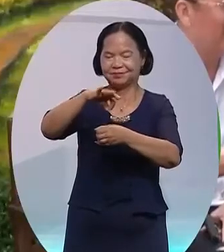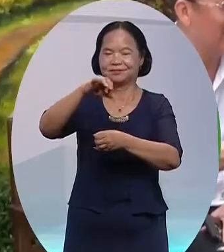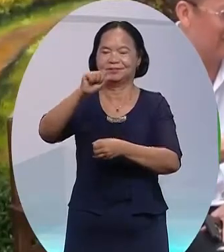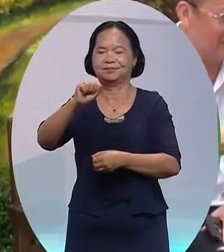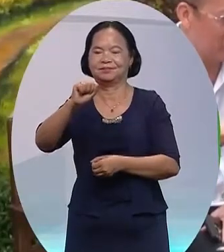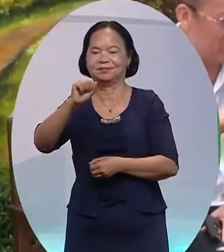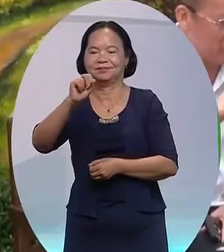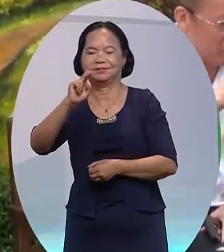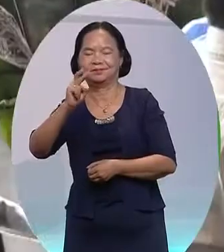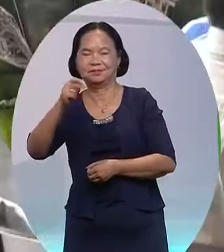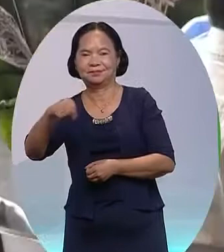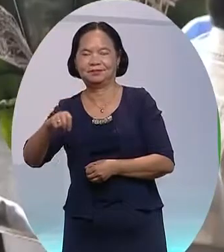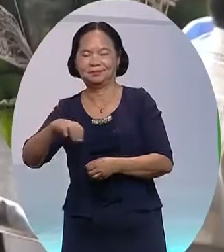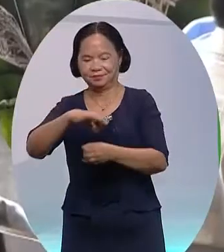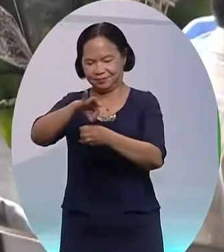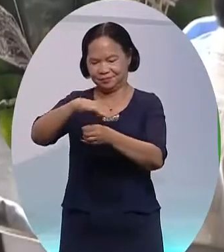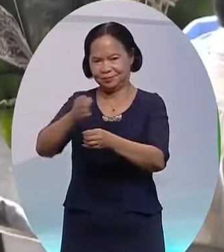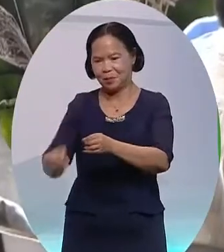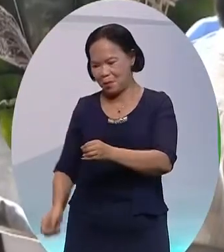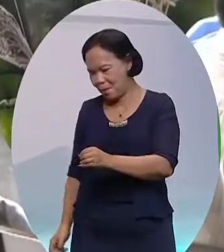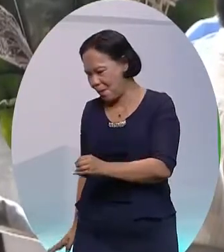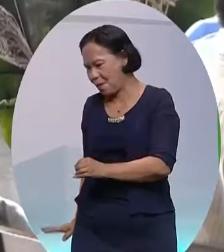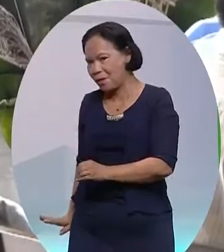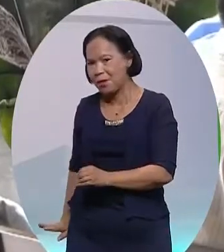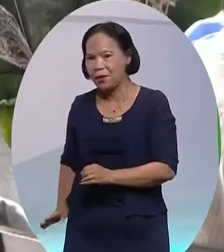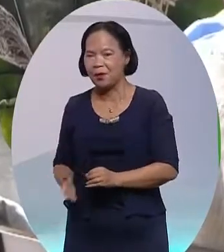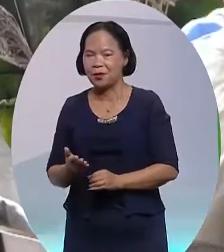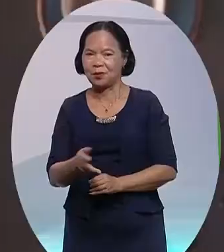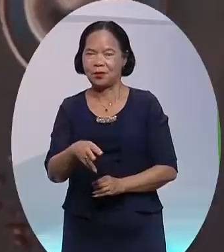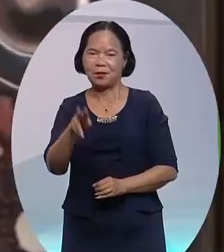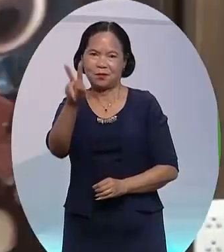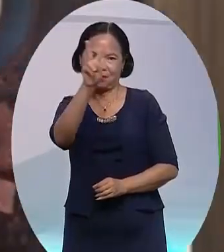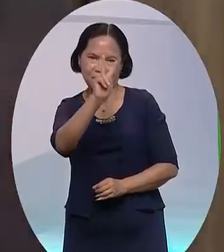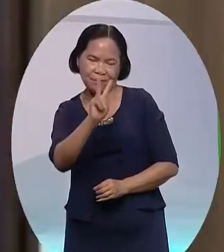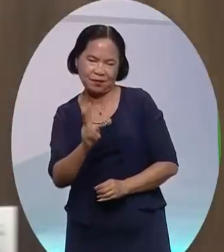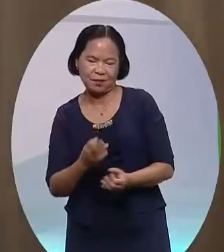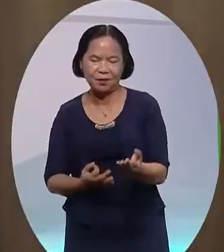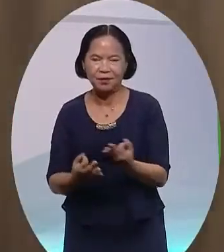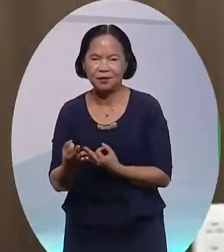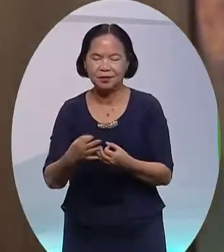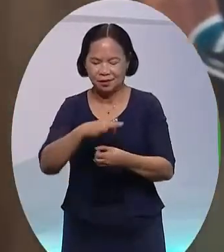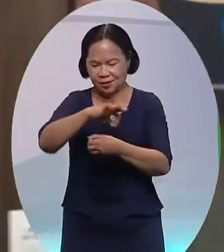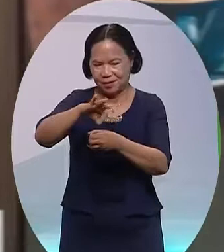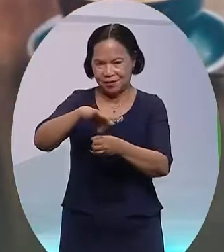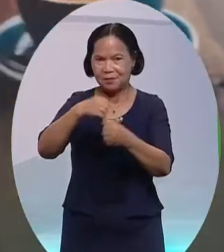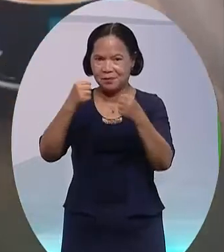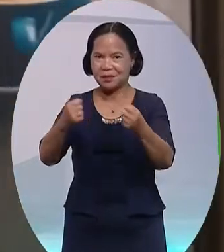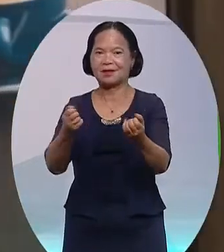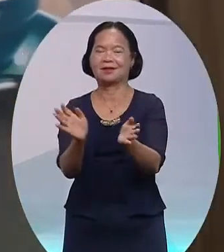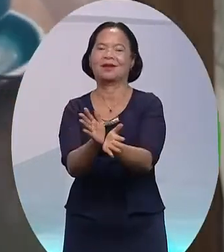Robusta và cà phê trộn cao cấp. Với tâm huyết dành cho ngành cà phê Việt, đặc biệt là khi thị trường cà phê đang biến chuyển mạnh mẽ